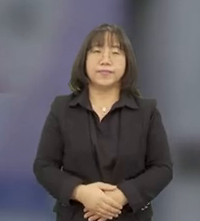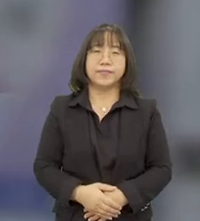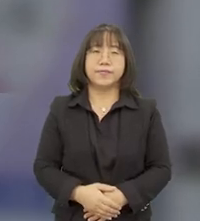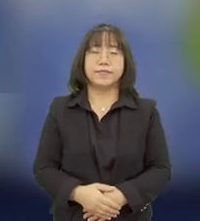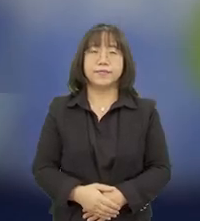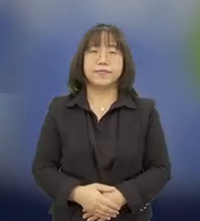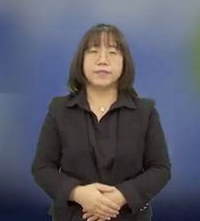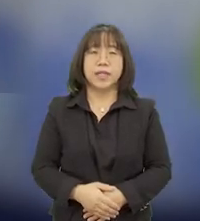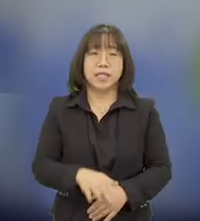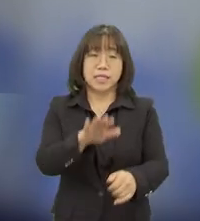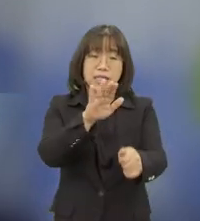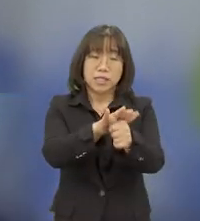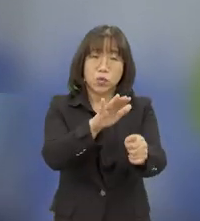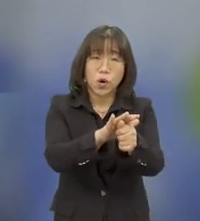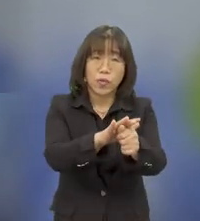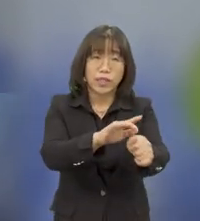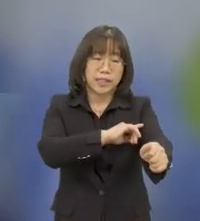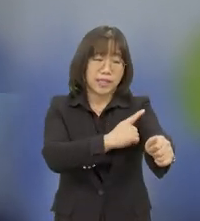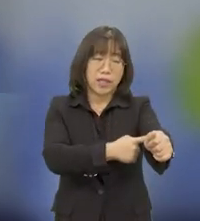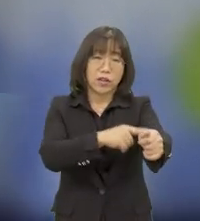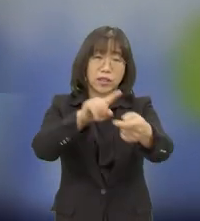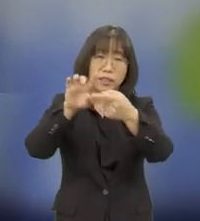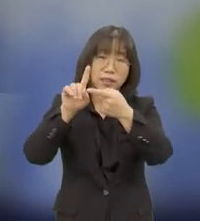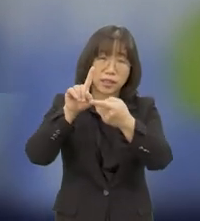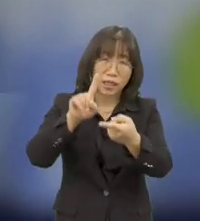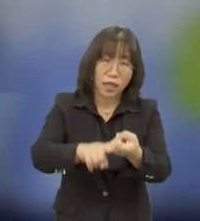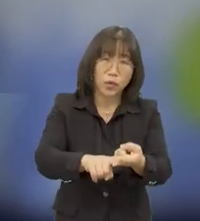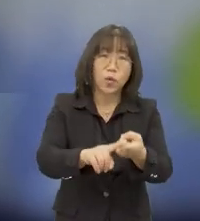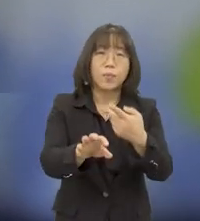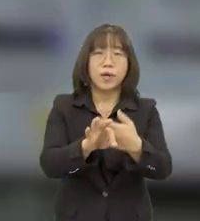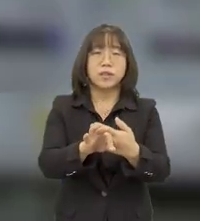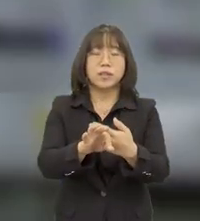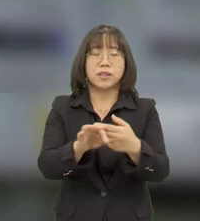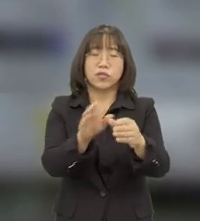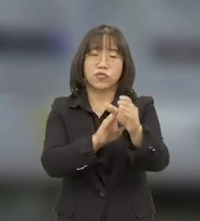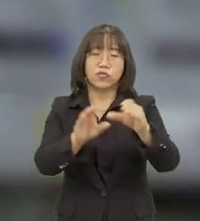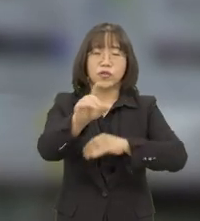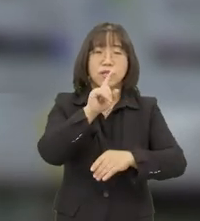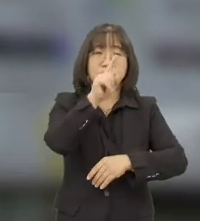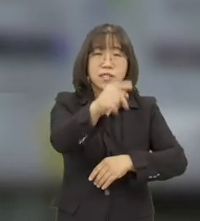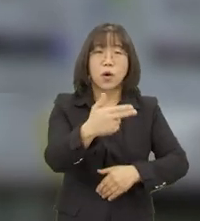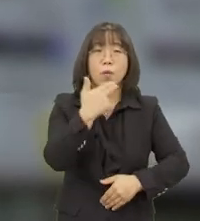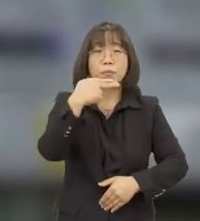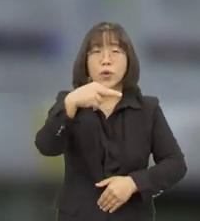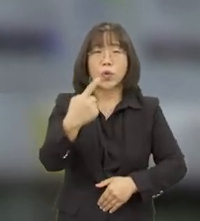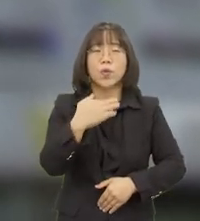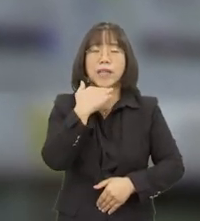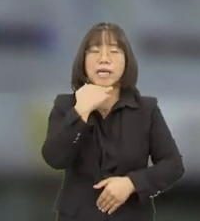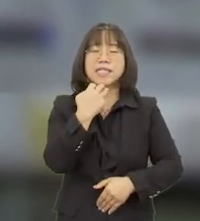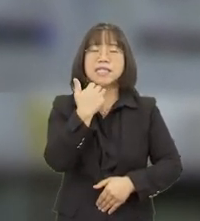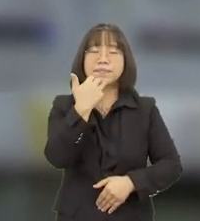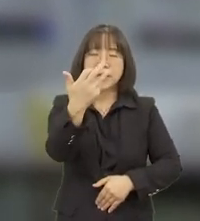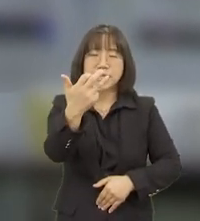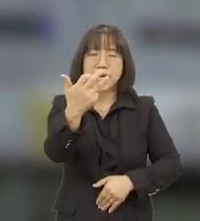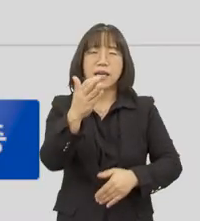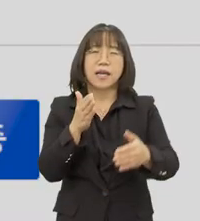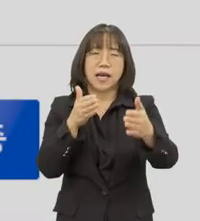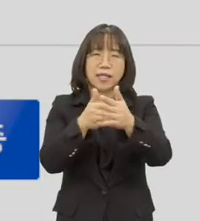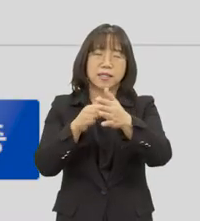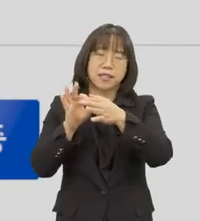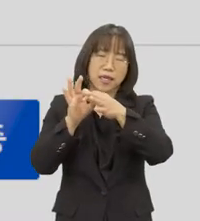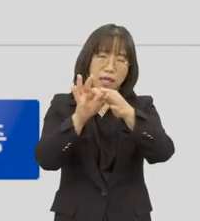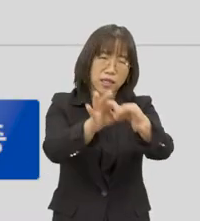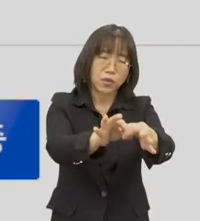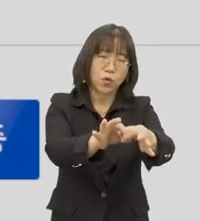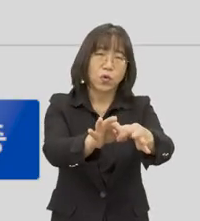8천 원까지 받을 수 있습니다 지원자격이 유지되면 추가 신청을 하지 않아도 만 18세가 되는 해